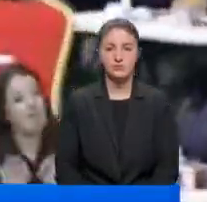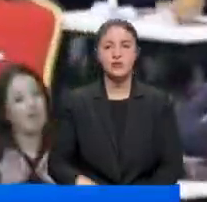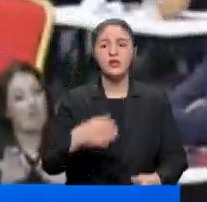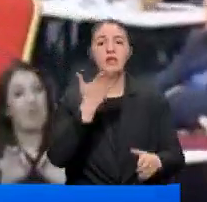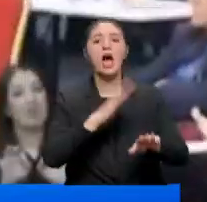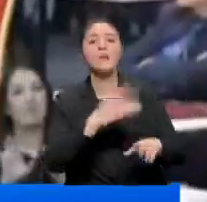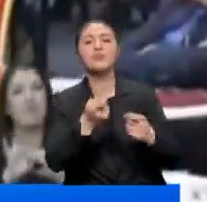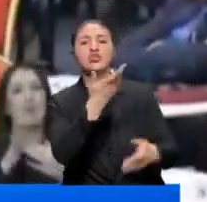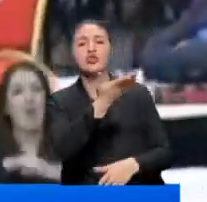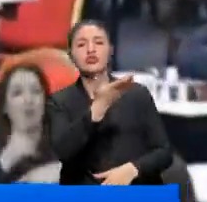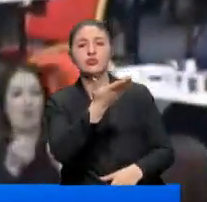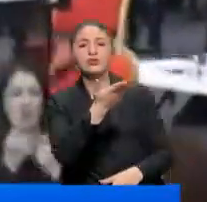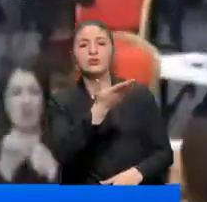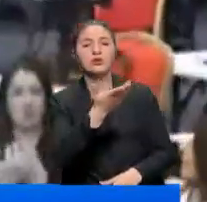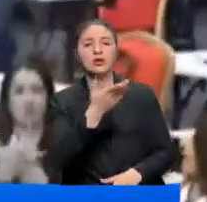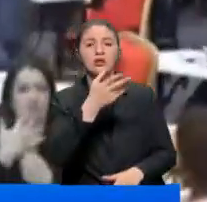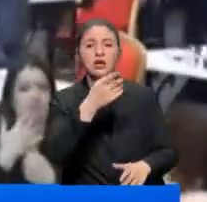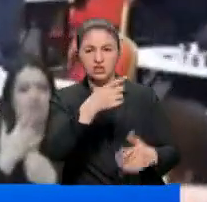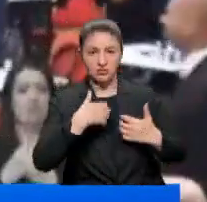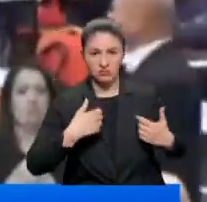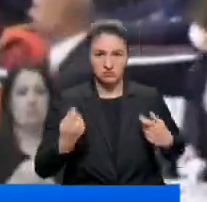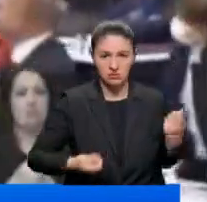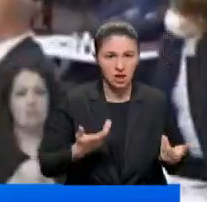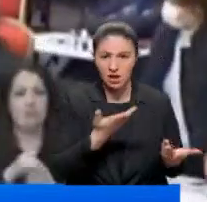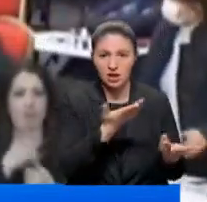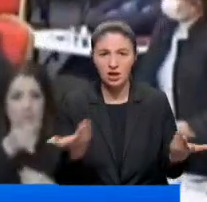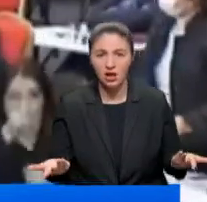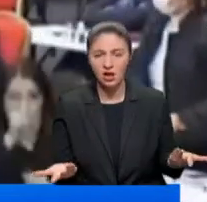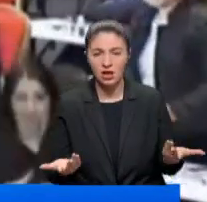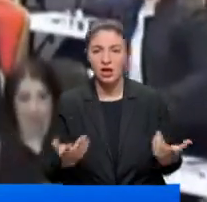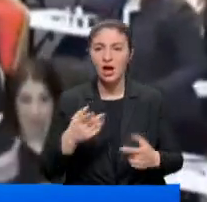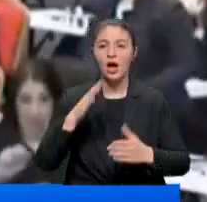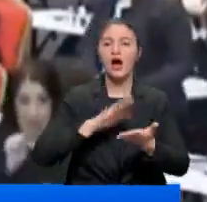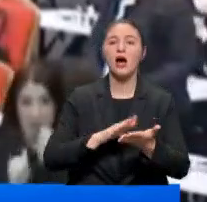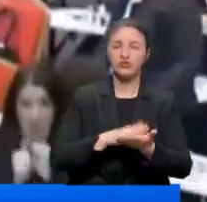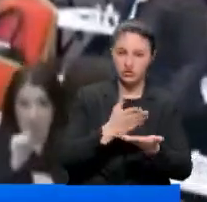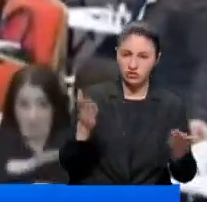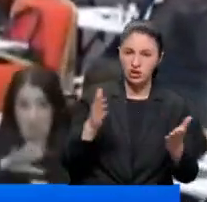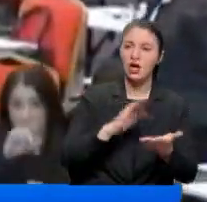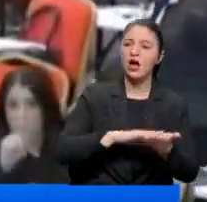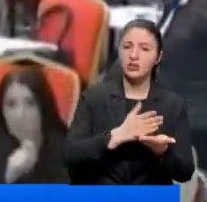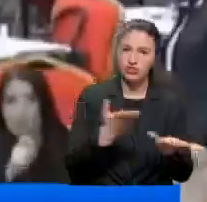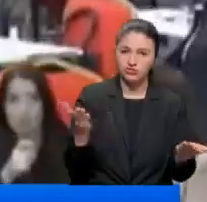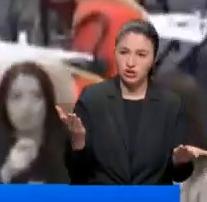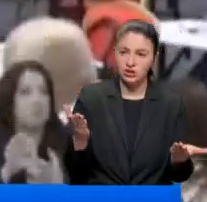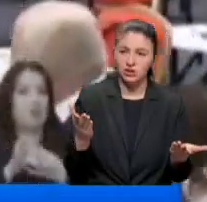Ne yapmaya çalışıyorsun? Fedai misin sen kardeşim? Arkadaşlar,